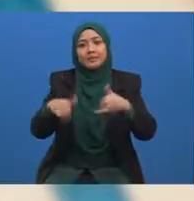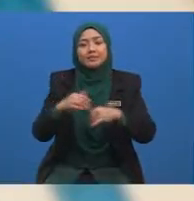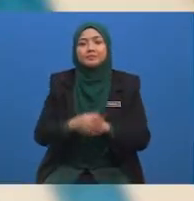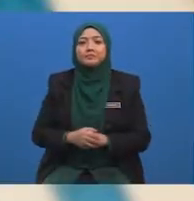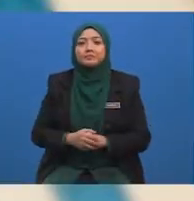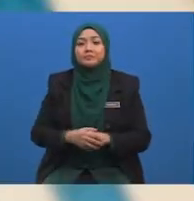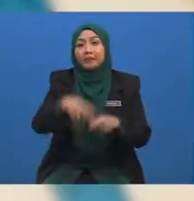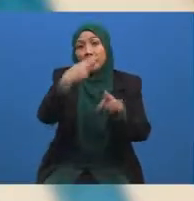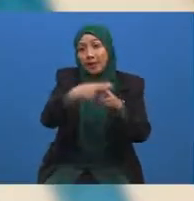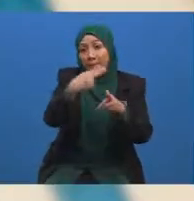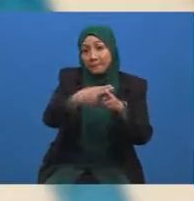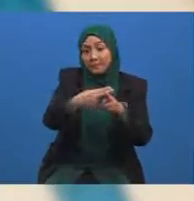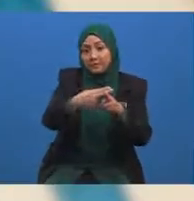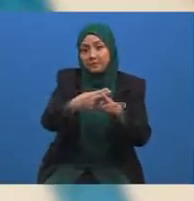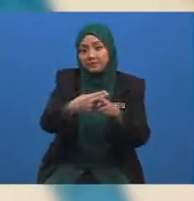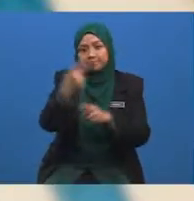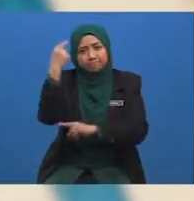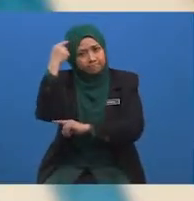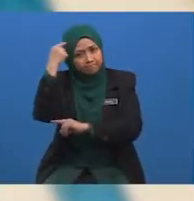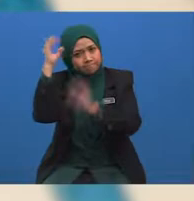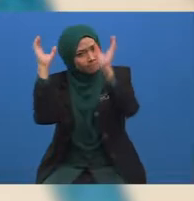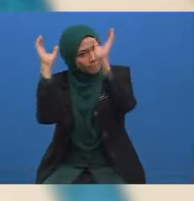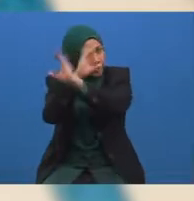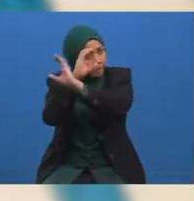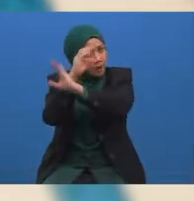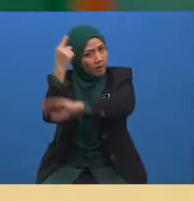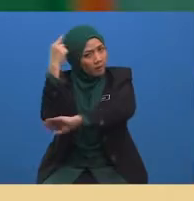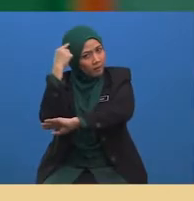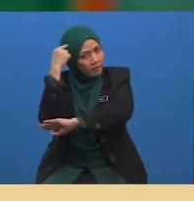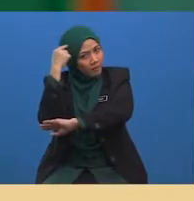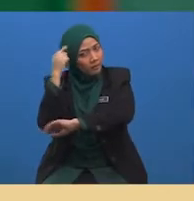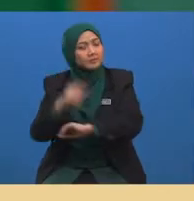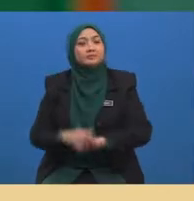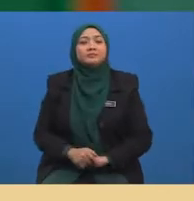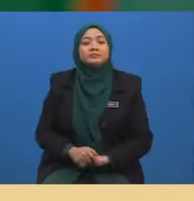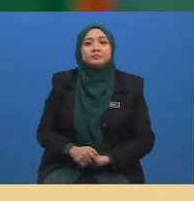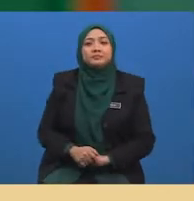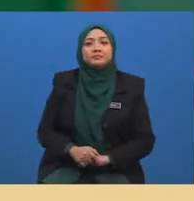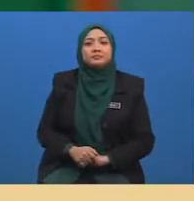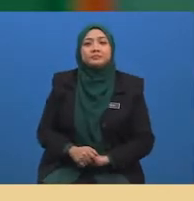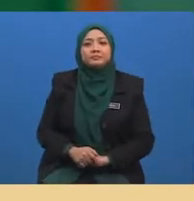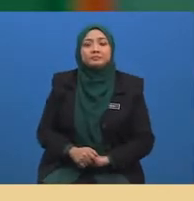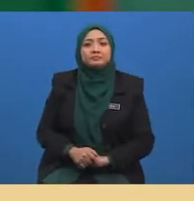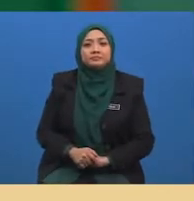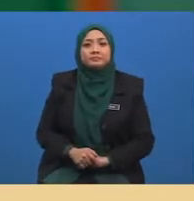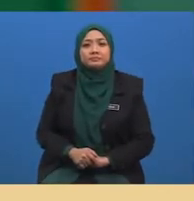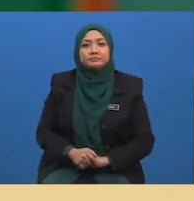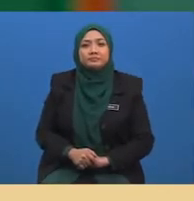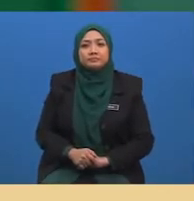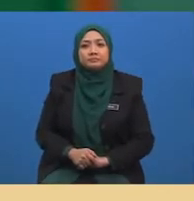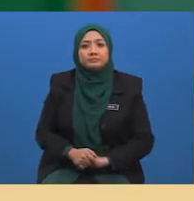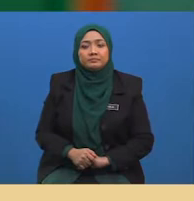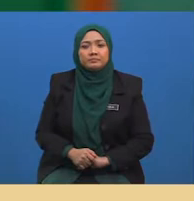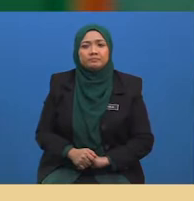Permainan ini akan menguji minda murid-murid semua. Mesti murid tertanya-tanya, bukan?